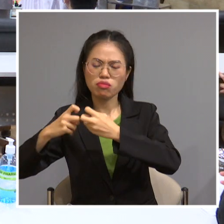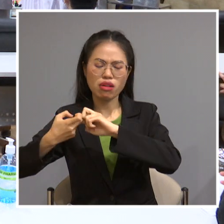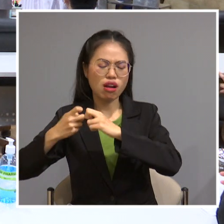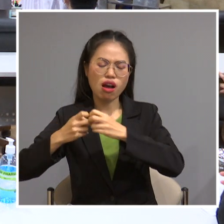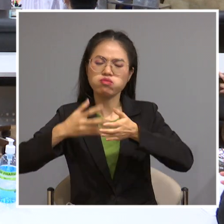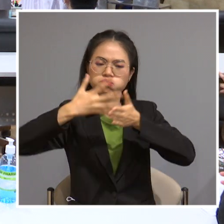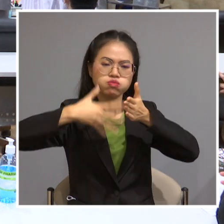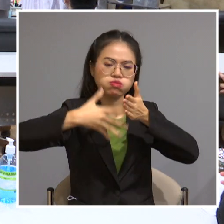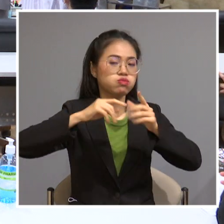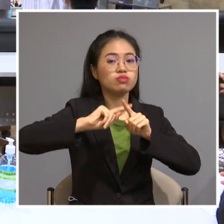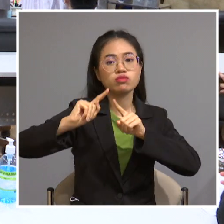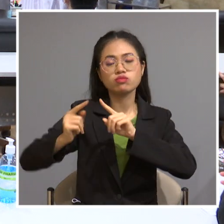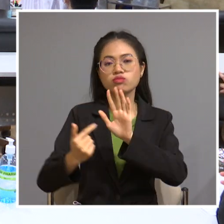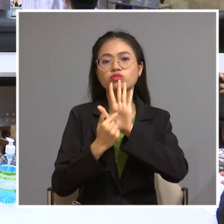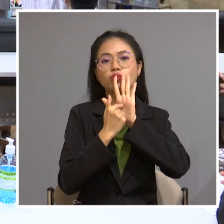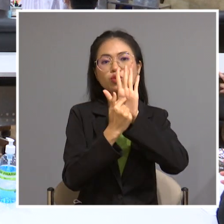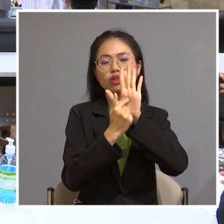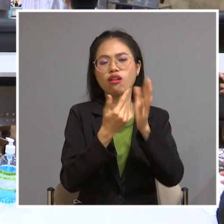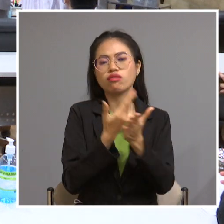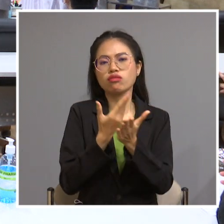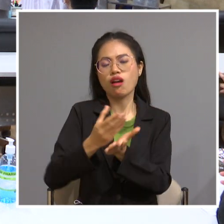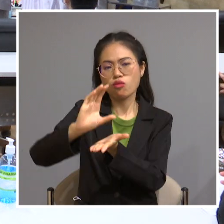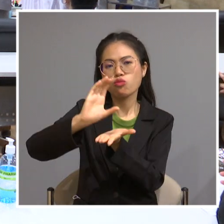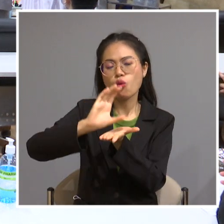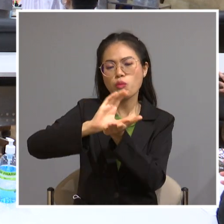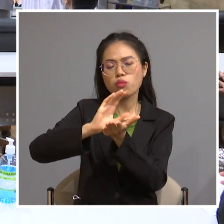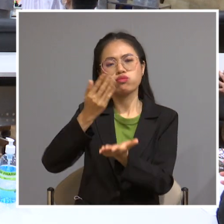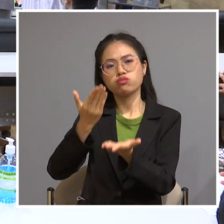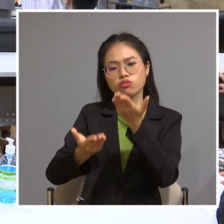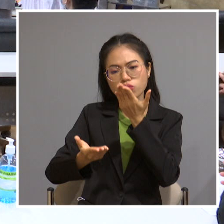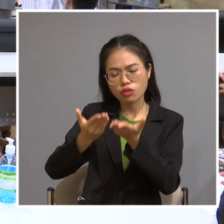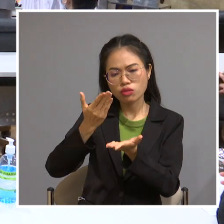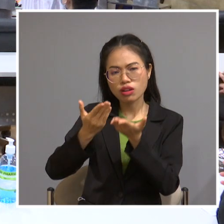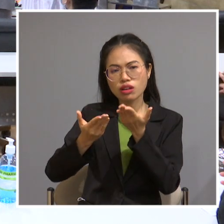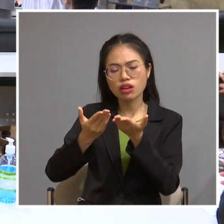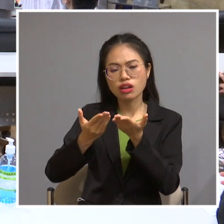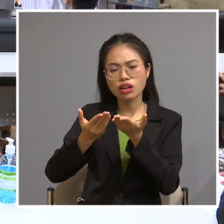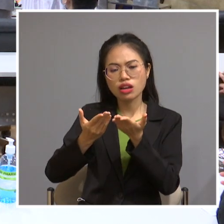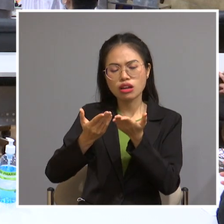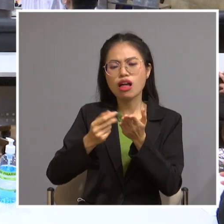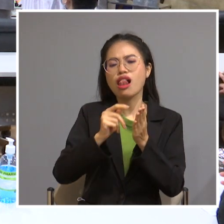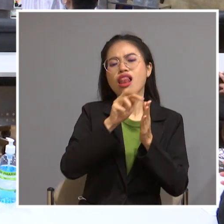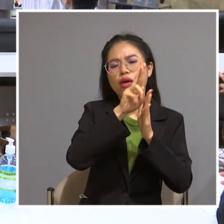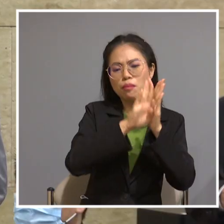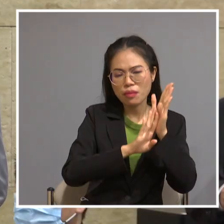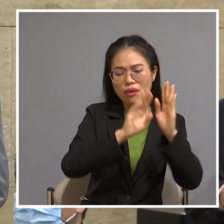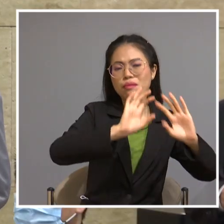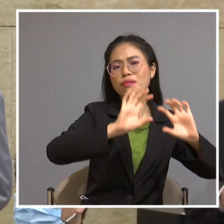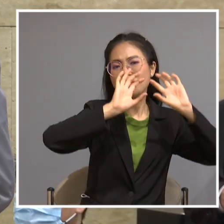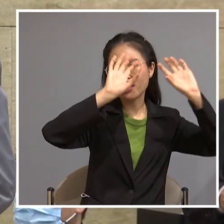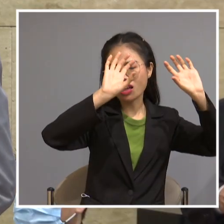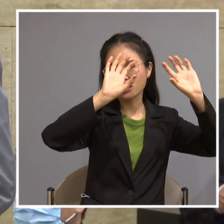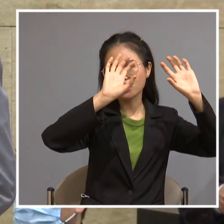สร หล ๆ อย่าง ไม่ก็จะเป็น ใื่อง ของม่วระมาณแล้วกเรื่องของการเรืบเบียบของทางราชการทำให